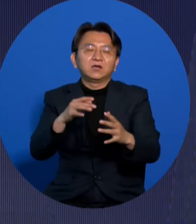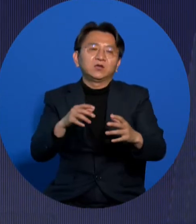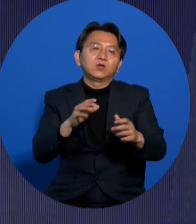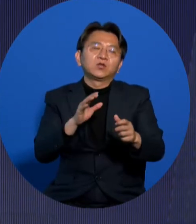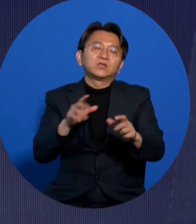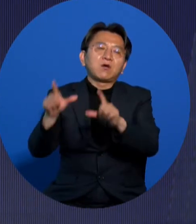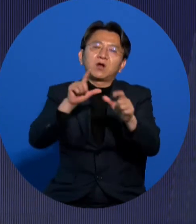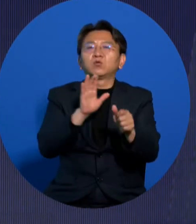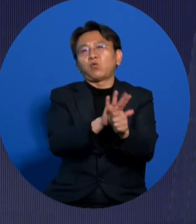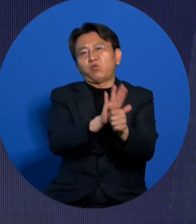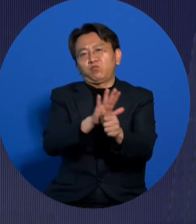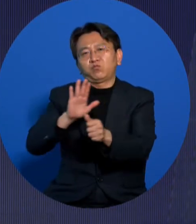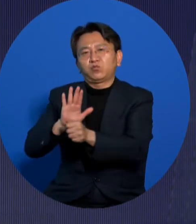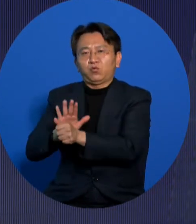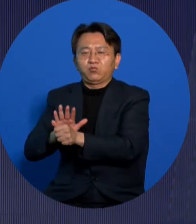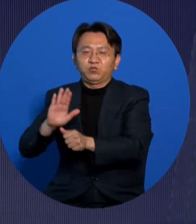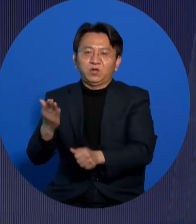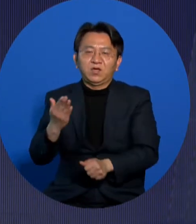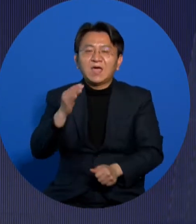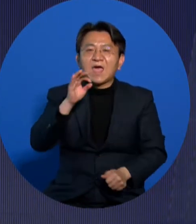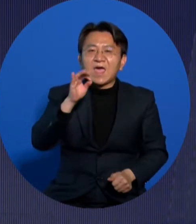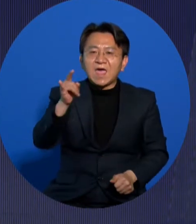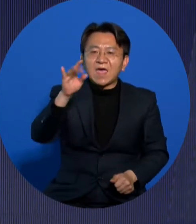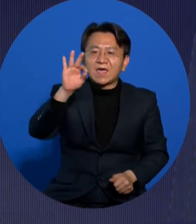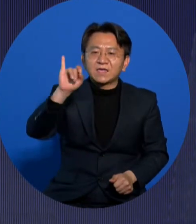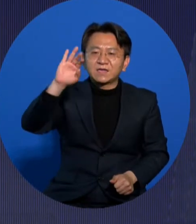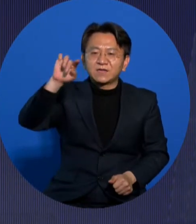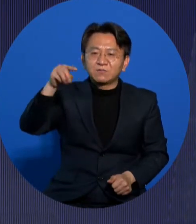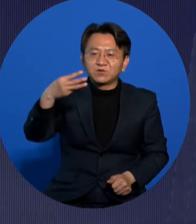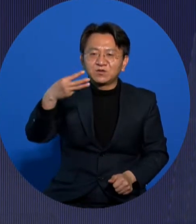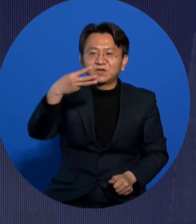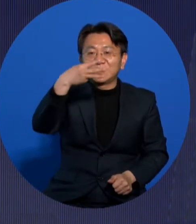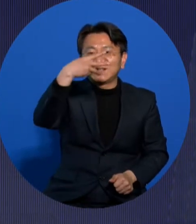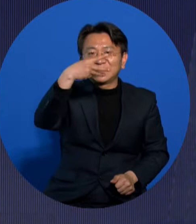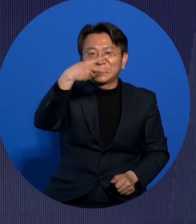즉 에이블테크 개발이 고도화되고 있습니다.